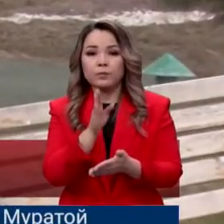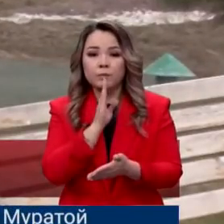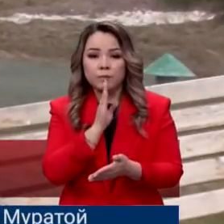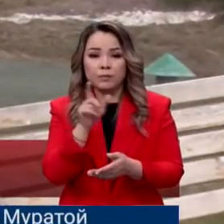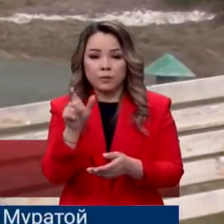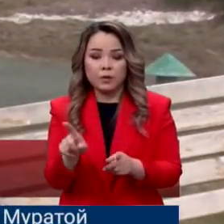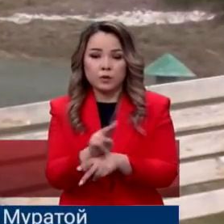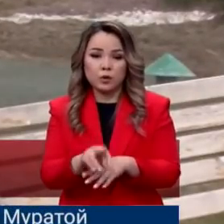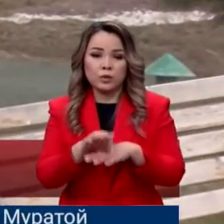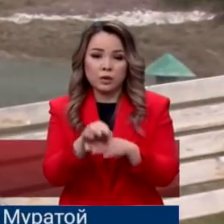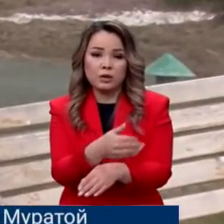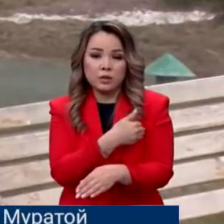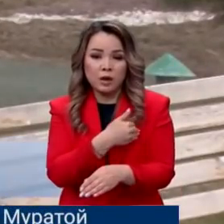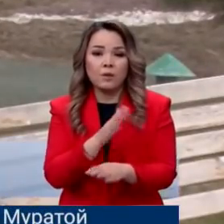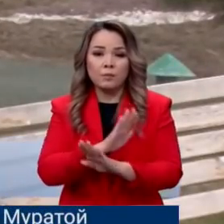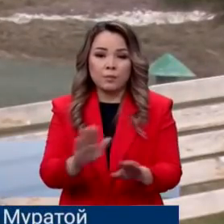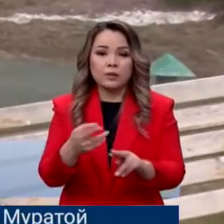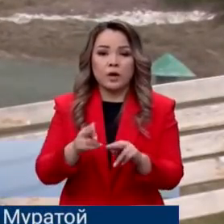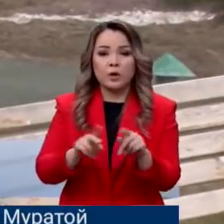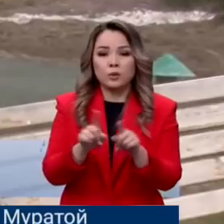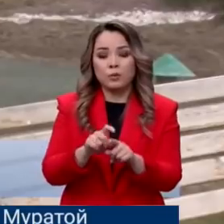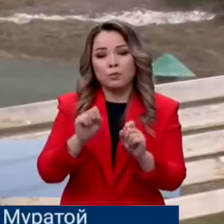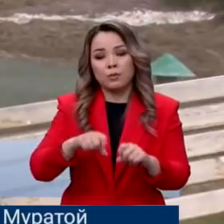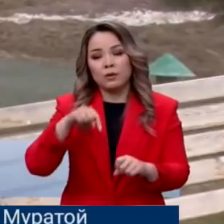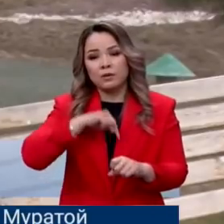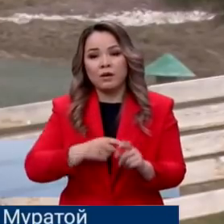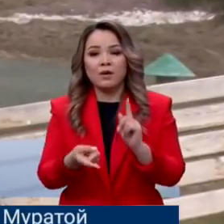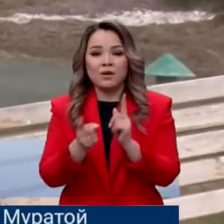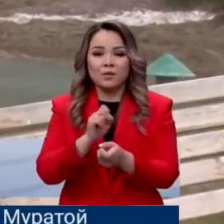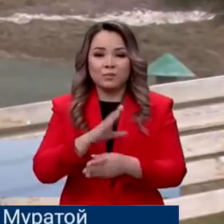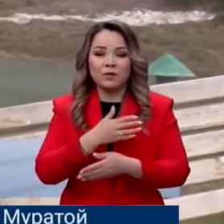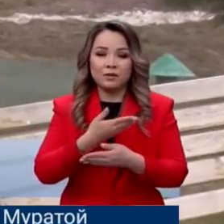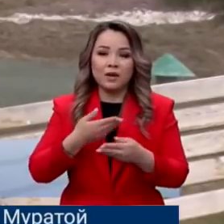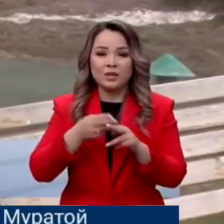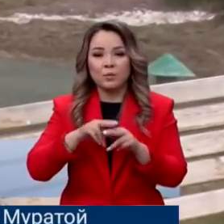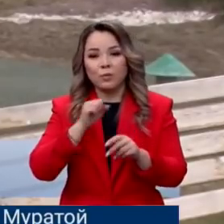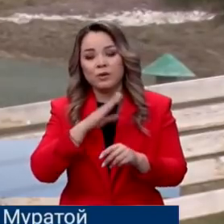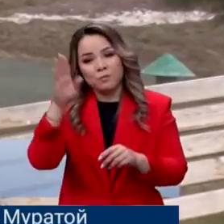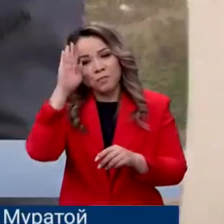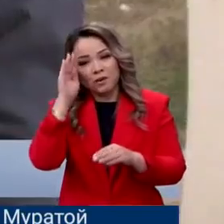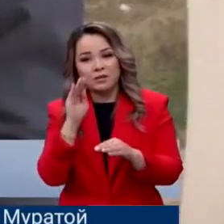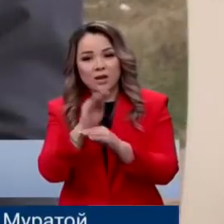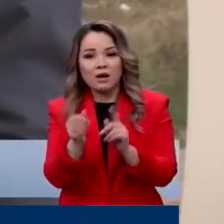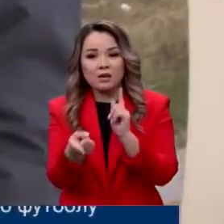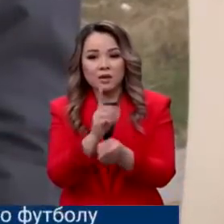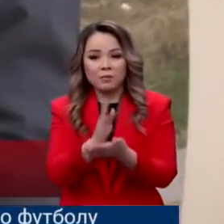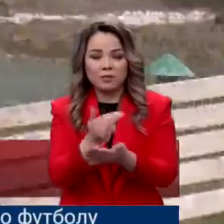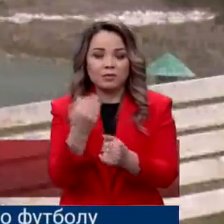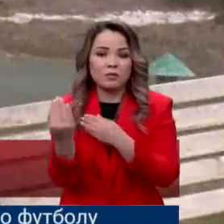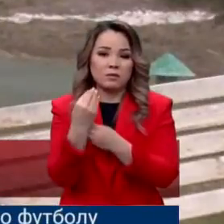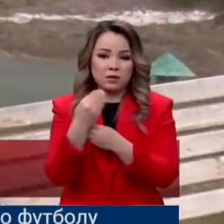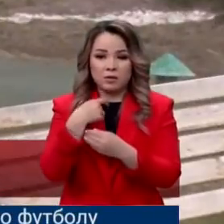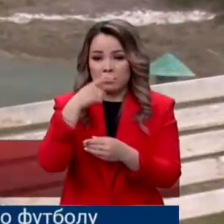ғой, жөндетуге келдім дедім. Жоқ, может, сен генін дауыстырған шығарсың, былайша айтқанда трансгендер шығарсың деп маған әзіл